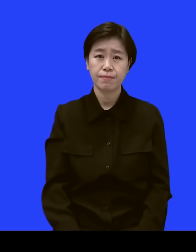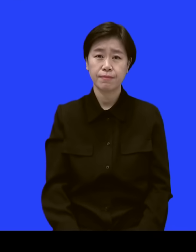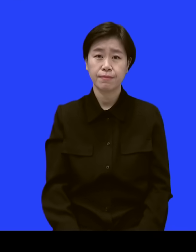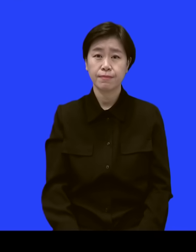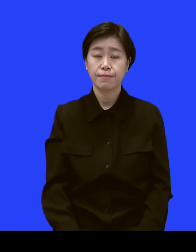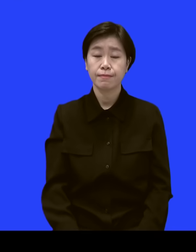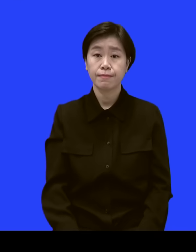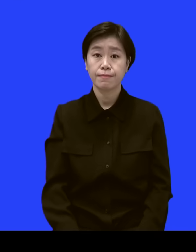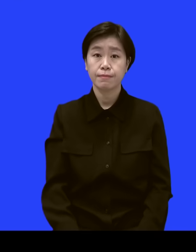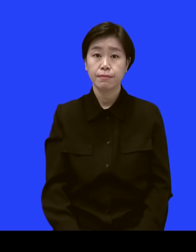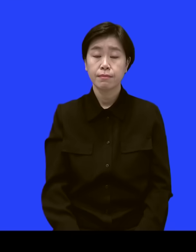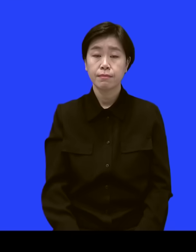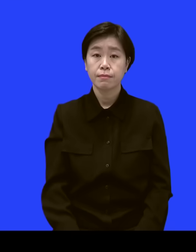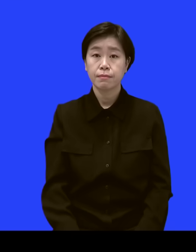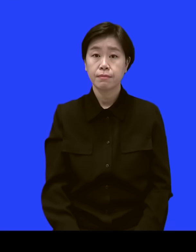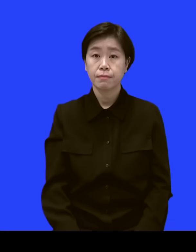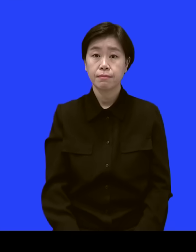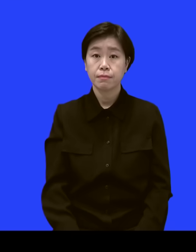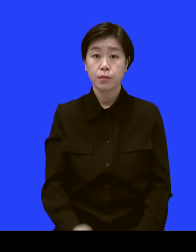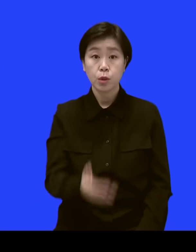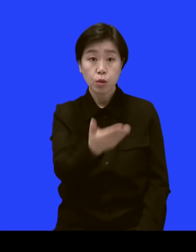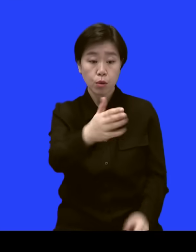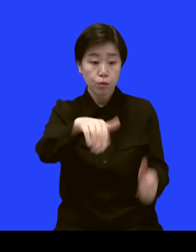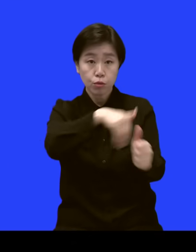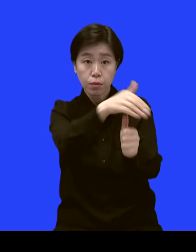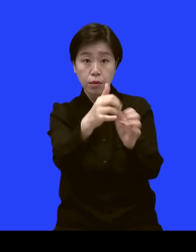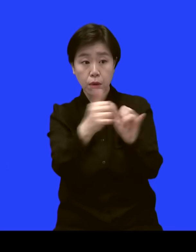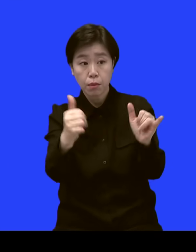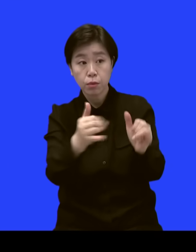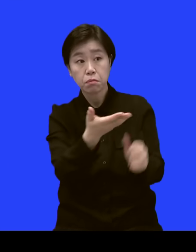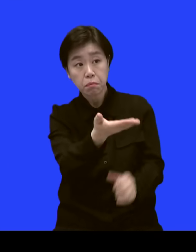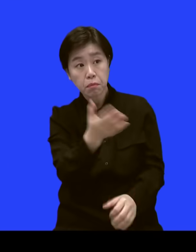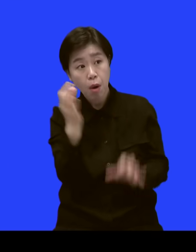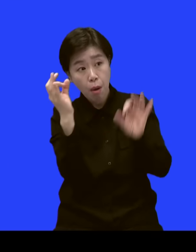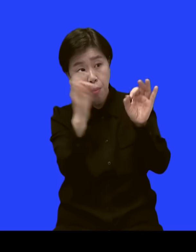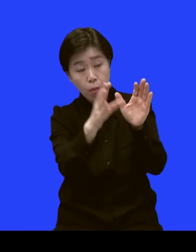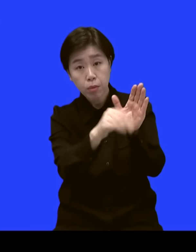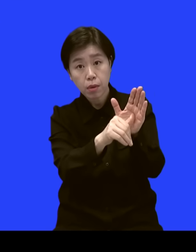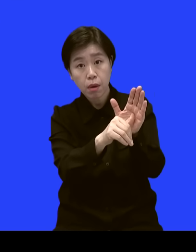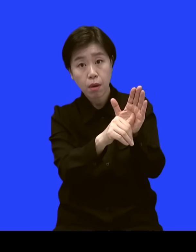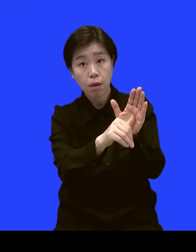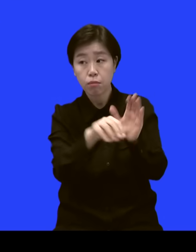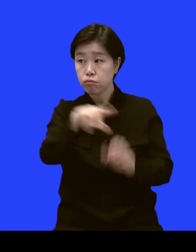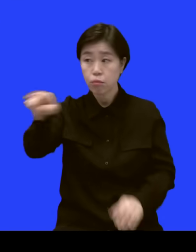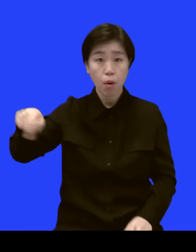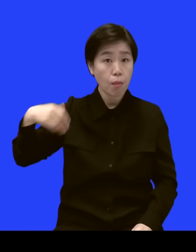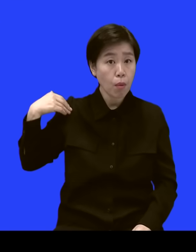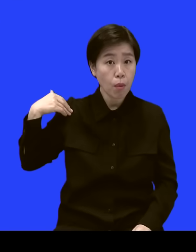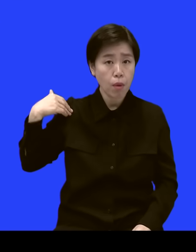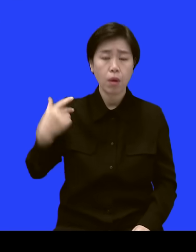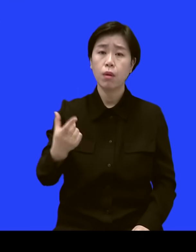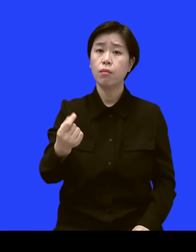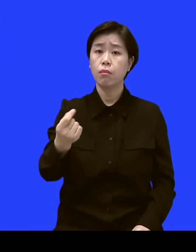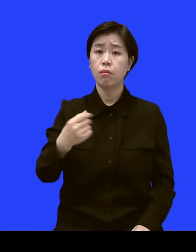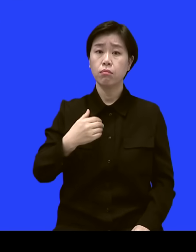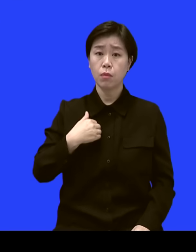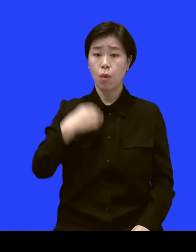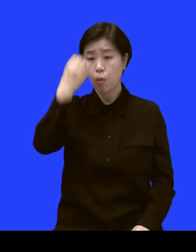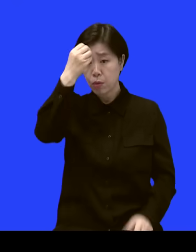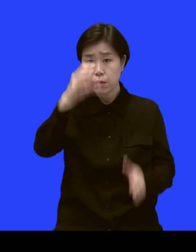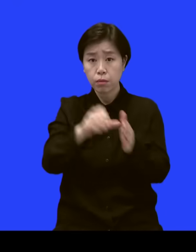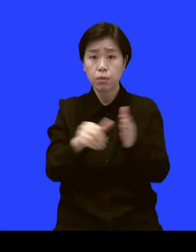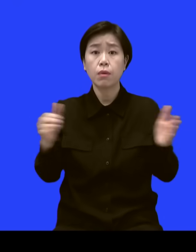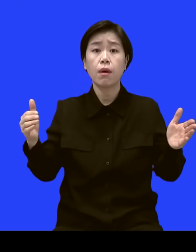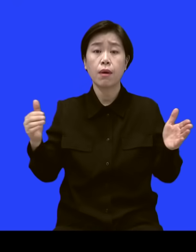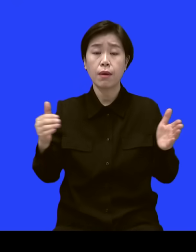전까지는 전혀 몰랐던 거예요. 이렇게 너무 네. 밝게 지내셔서. 네, 고등학교 때까지 굉장히 밝았어요. 전교회장이었다니까요.